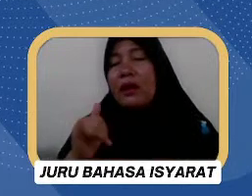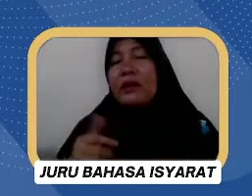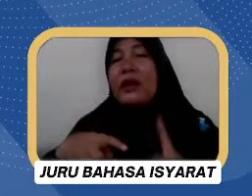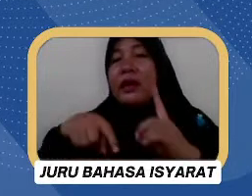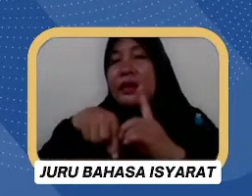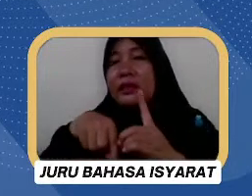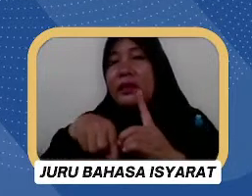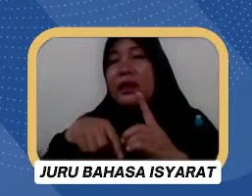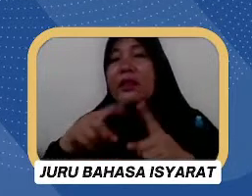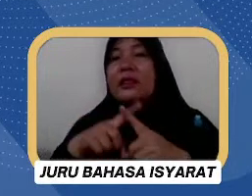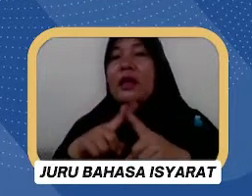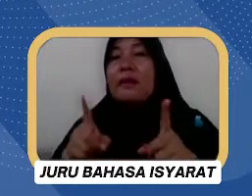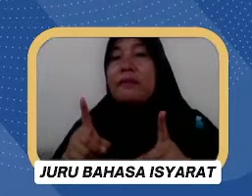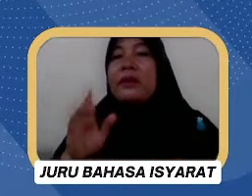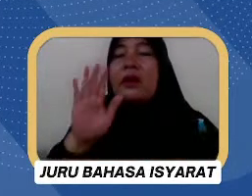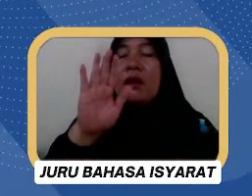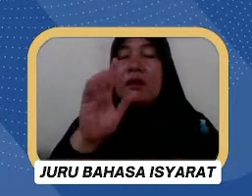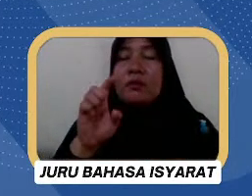aman damai.